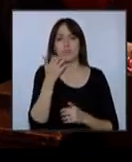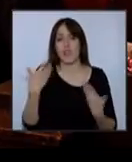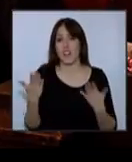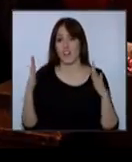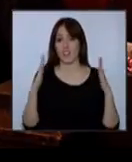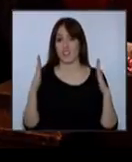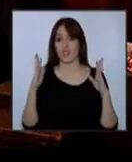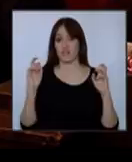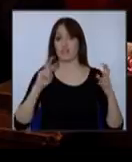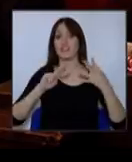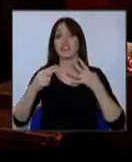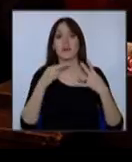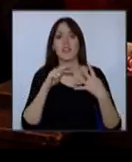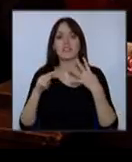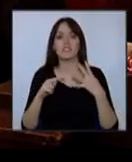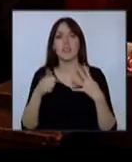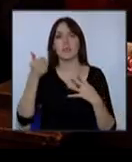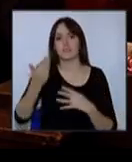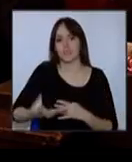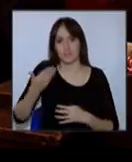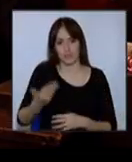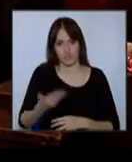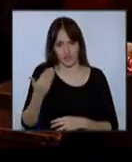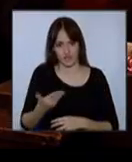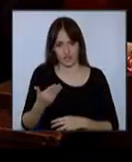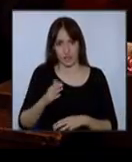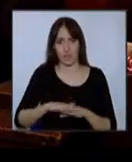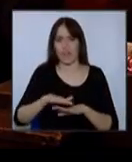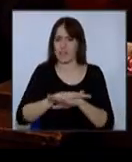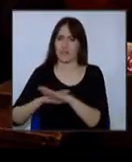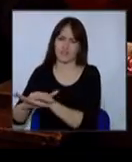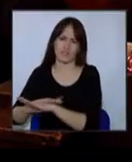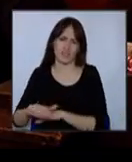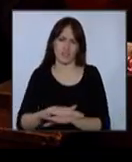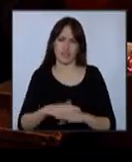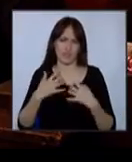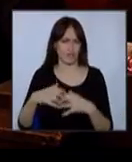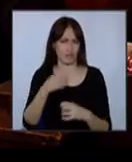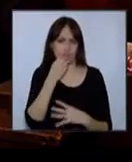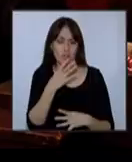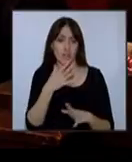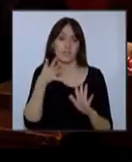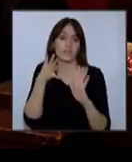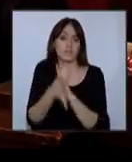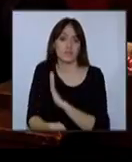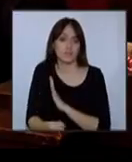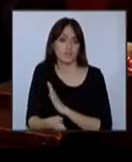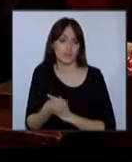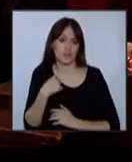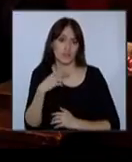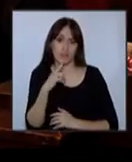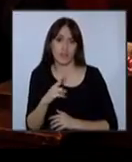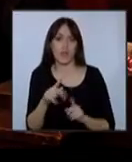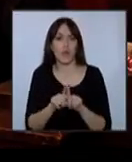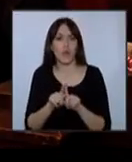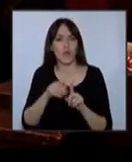correm, que la transparència ha de ser un dels pilars fonamentals en qualsevol administració. I dic això perquè, per desgràcia, aquest país ha